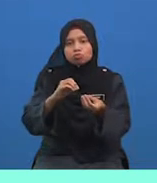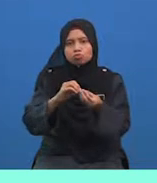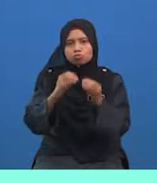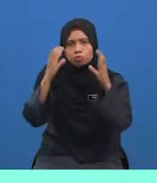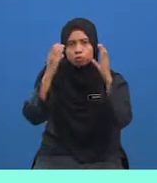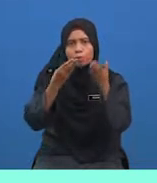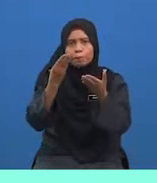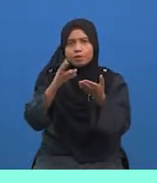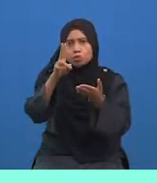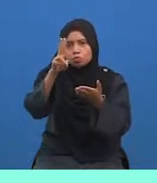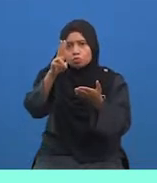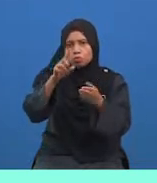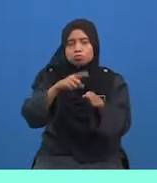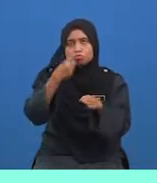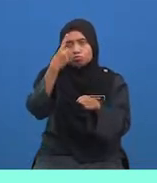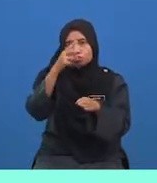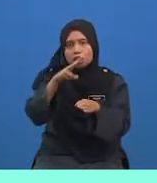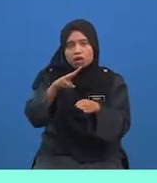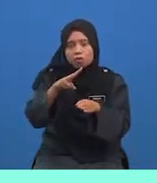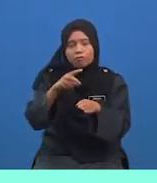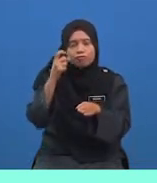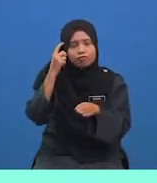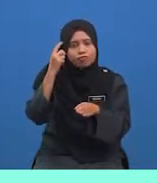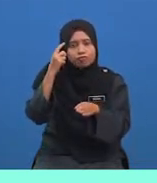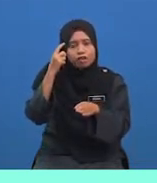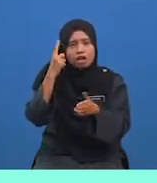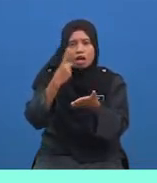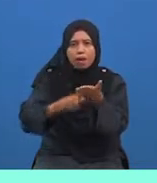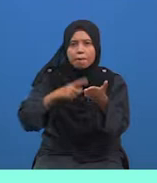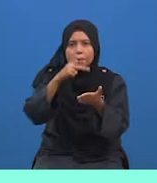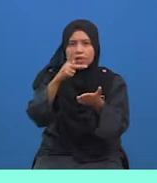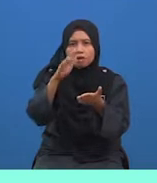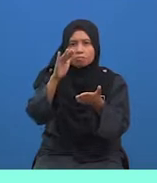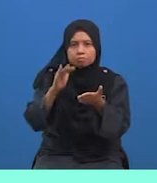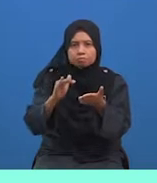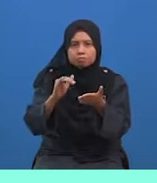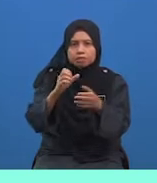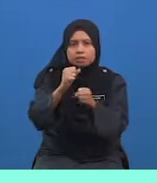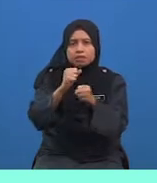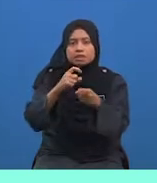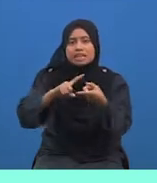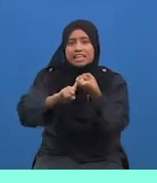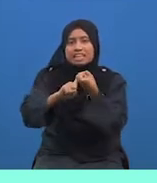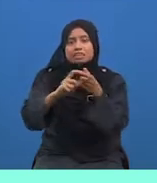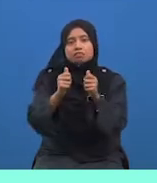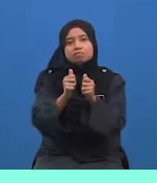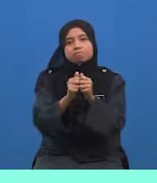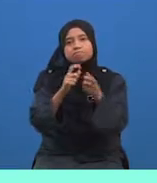20 saat untuk murid-murid berfikir apakah yang dapat dikaitkan